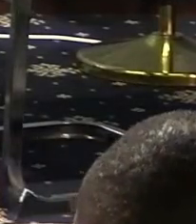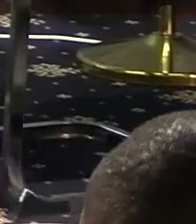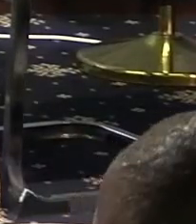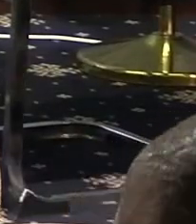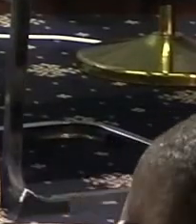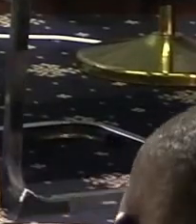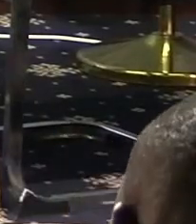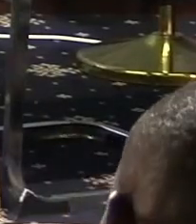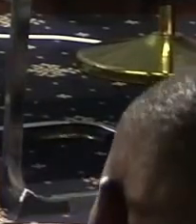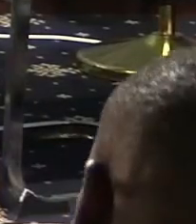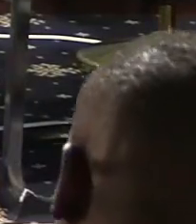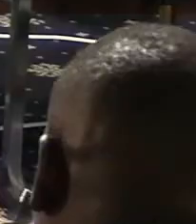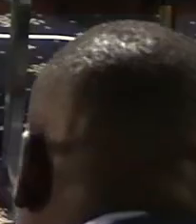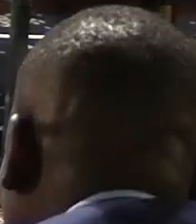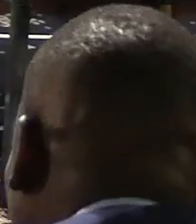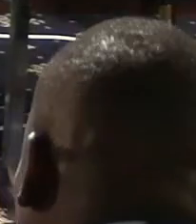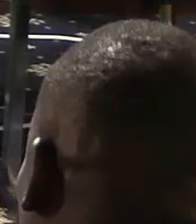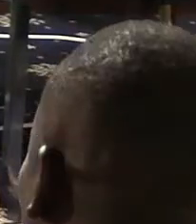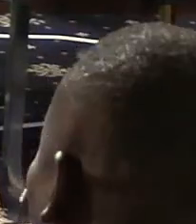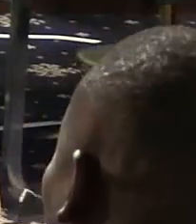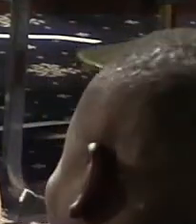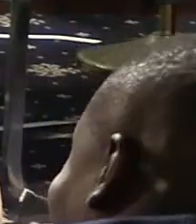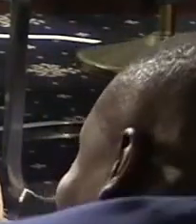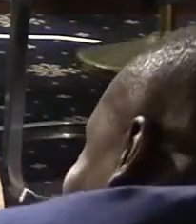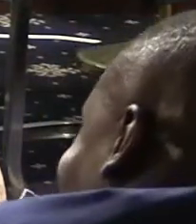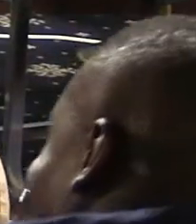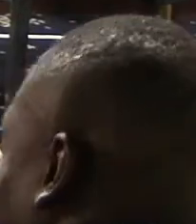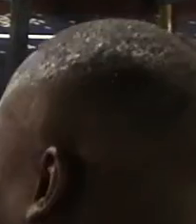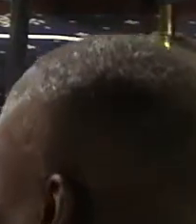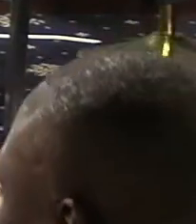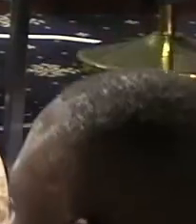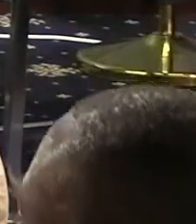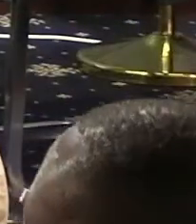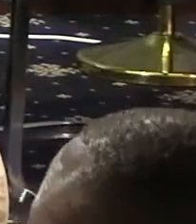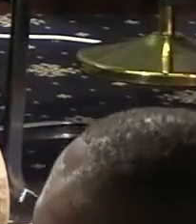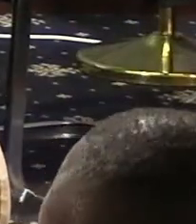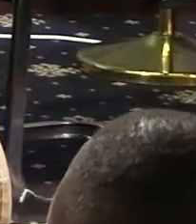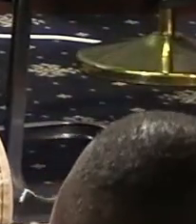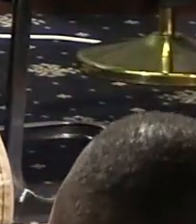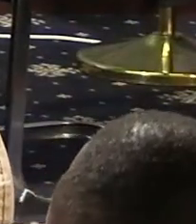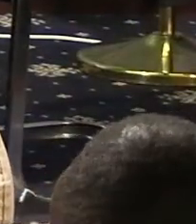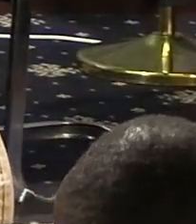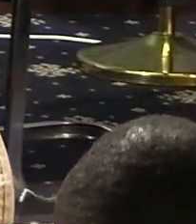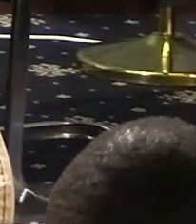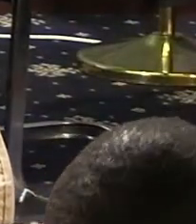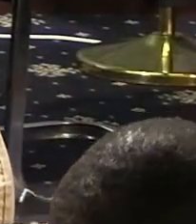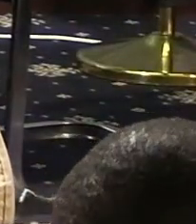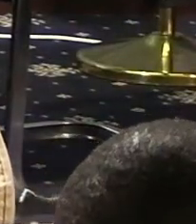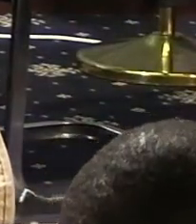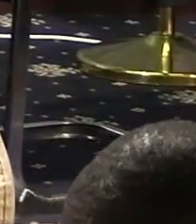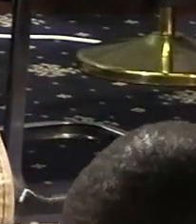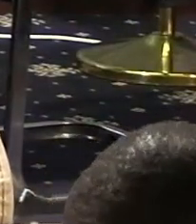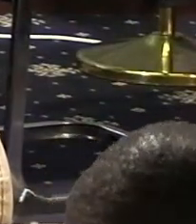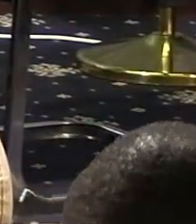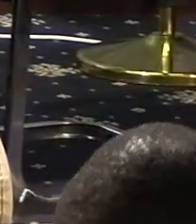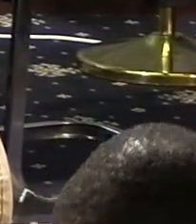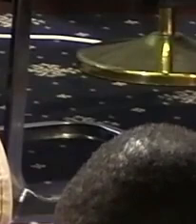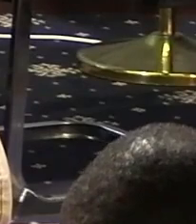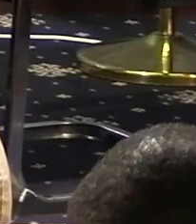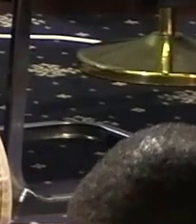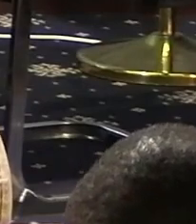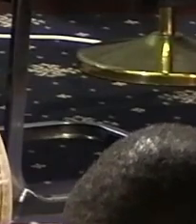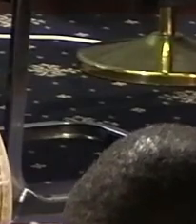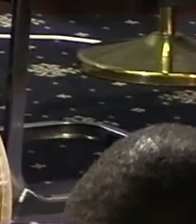kitambulisho kiapi. Ni hili. Hii nimechagua, hii Gen Z ndio walinichagua. Lima Gen Z ana. Hadi sasa. Wajua wakati wote tulikuwa tunaita viatu